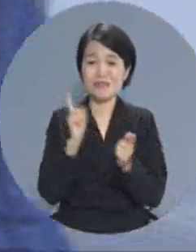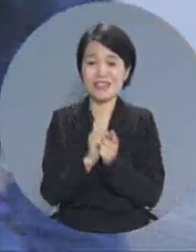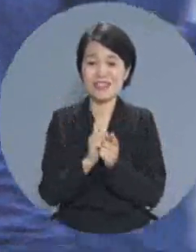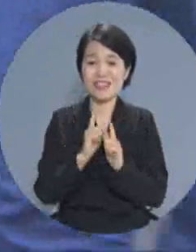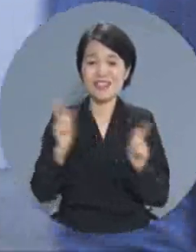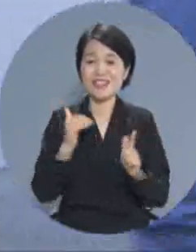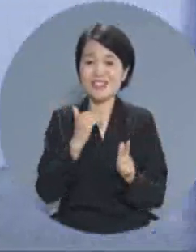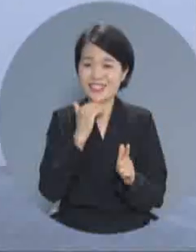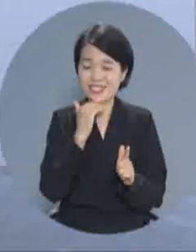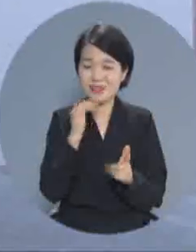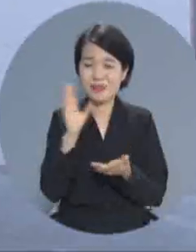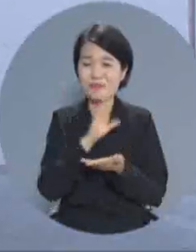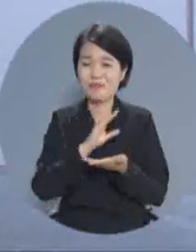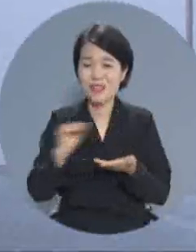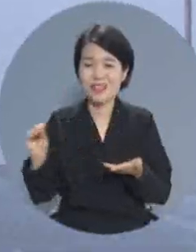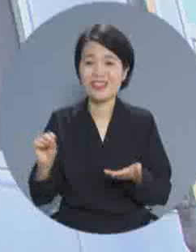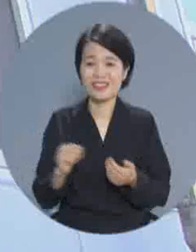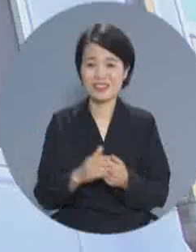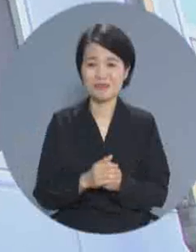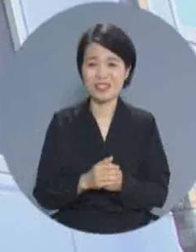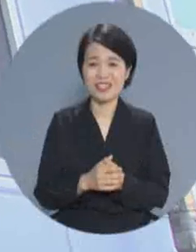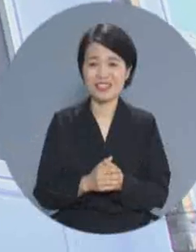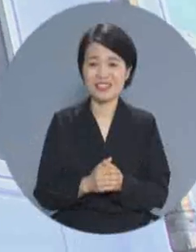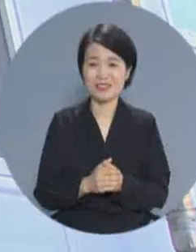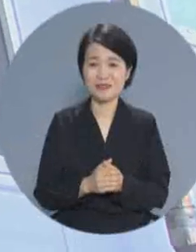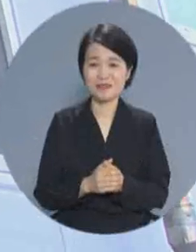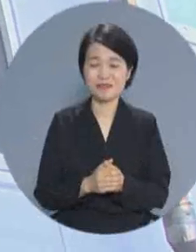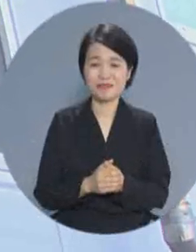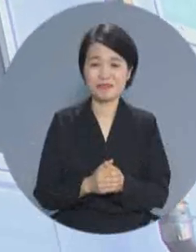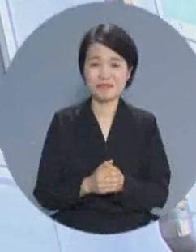기약하며 발걸음을 돌렸습니다.